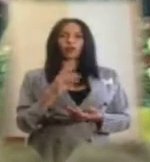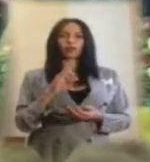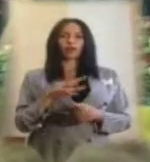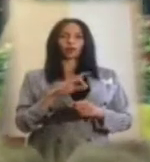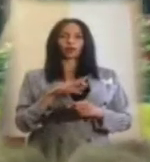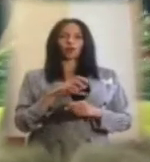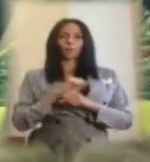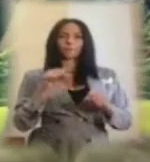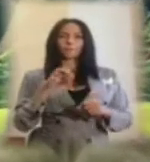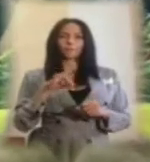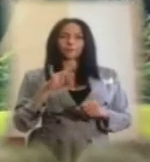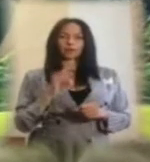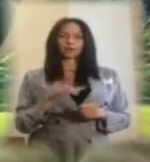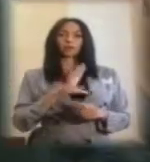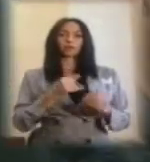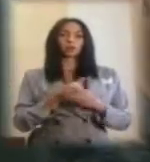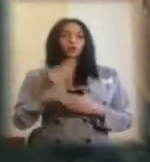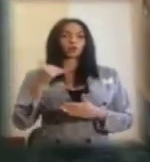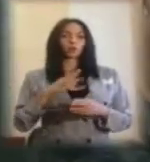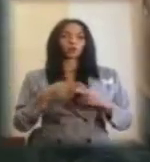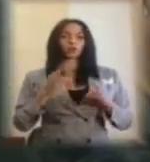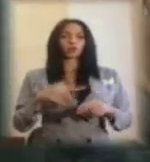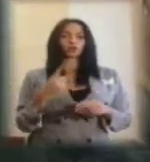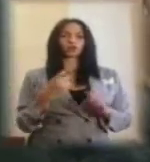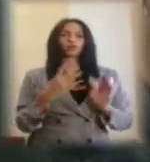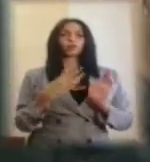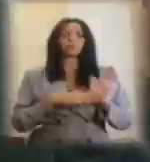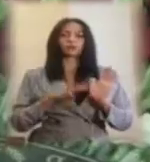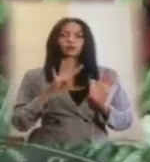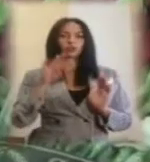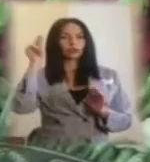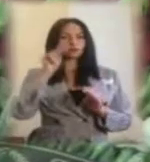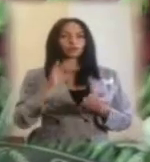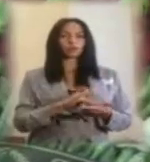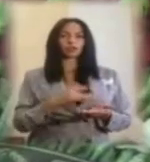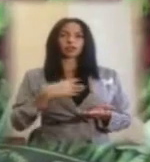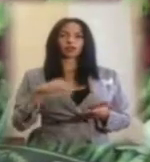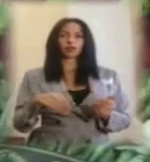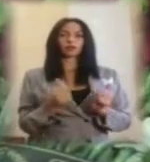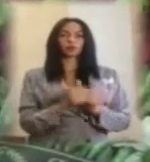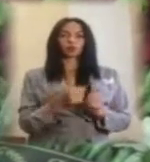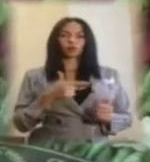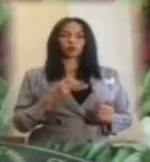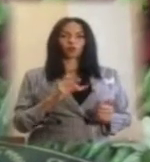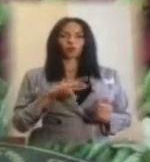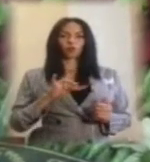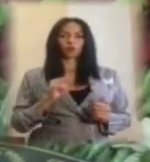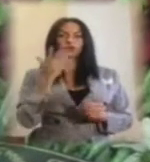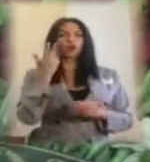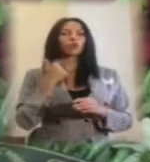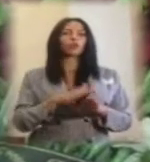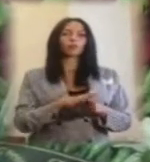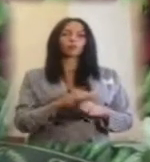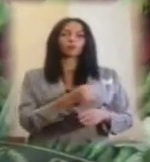в 184-му навчальному центрі. Загинув Михайло поблизу Горлівки під час виконання бойового завдання